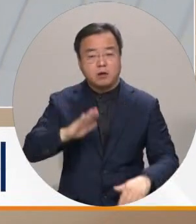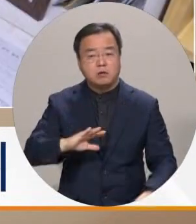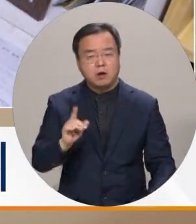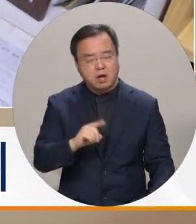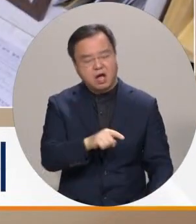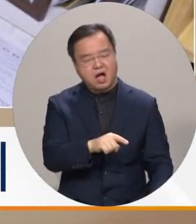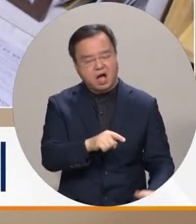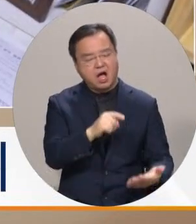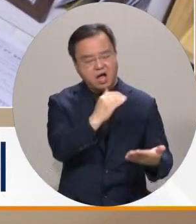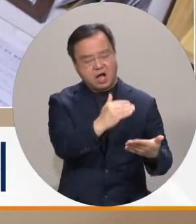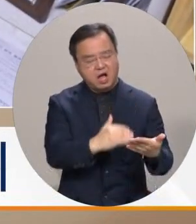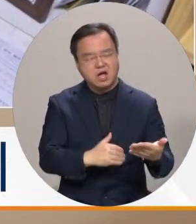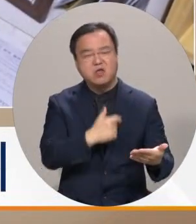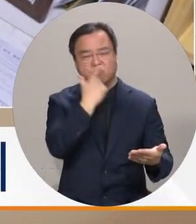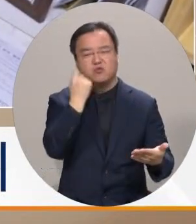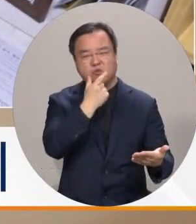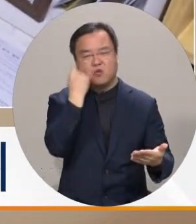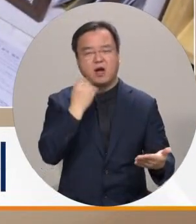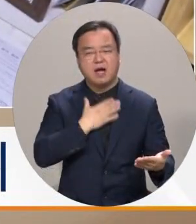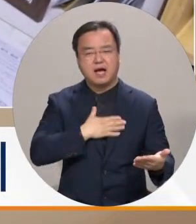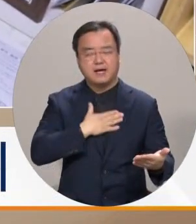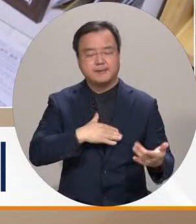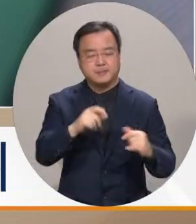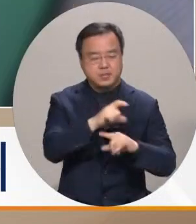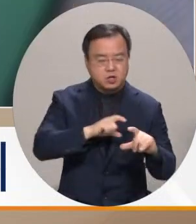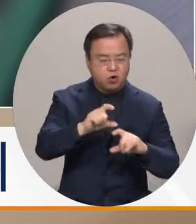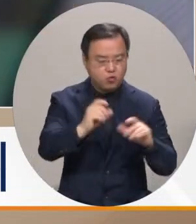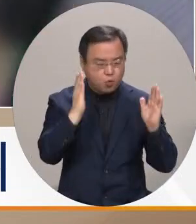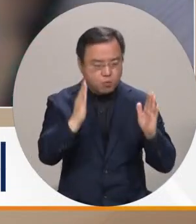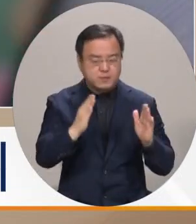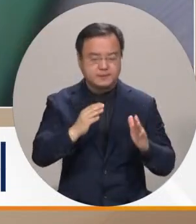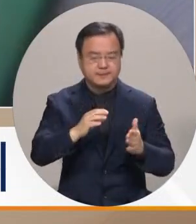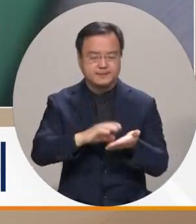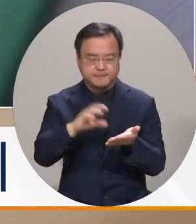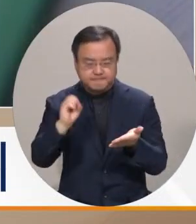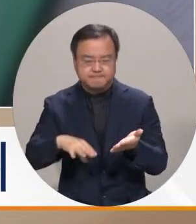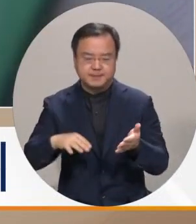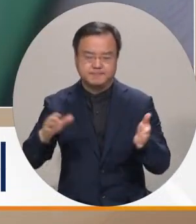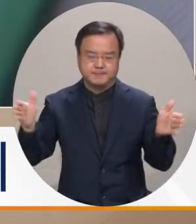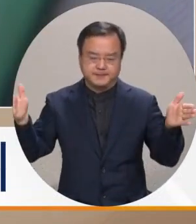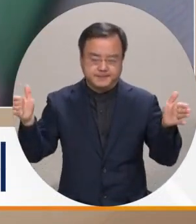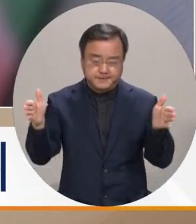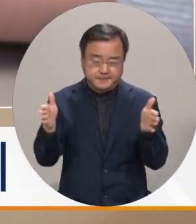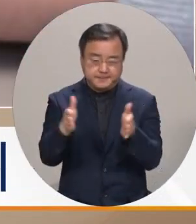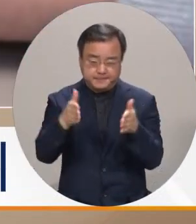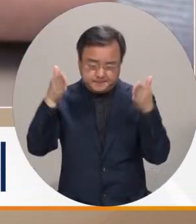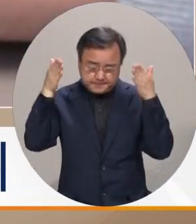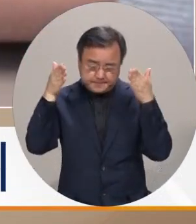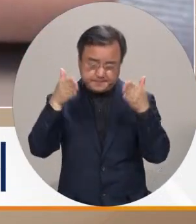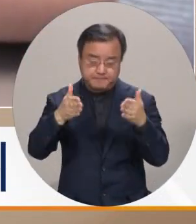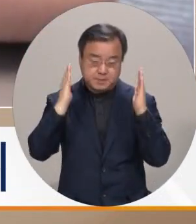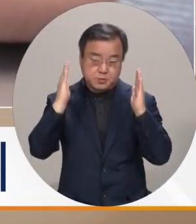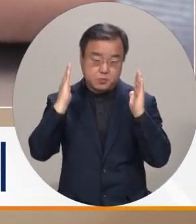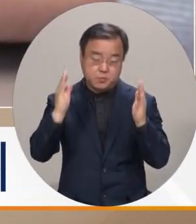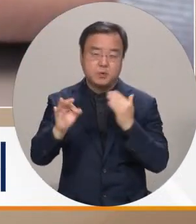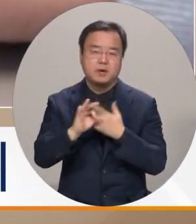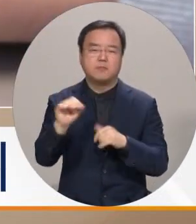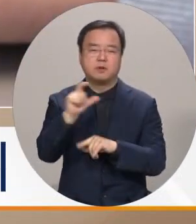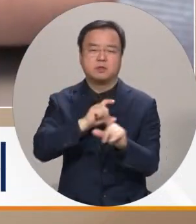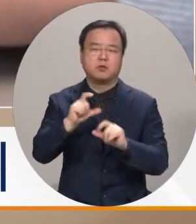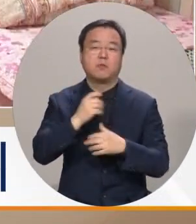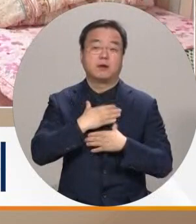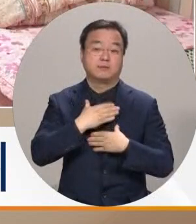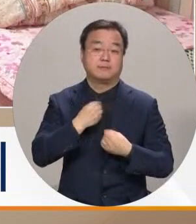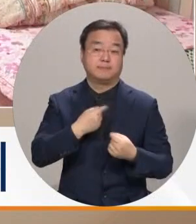부분이 부족해 그래서 더할 건 더하고 또 뺄 건 빼면서 이렇게 좁혀 나가는 공부를 해 나간다면 안정적으로